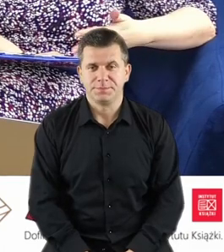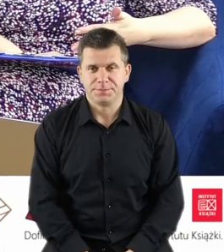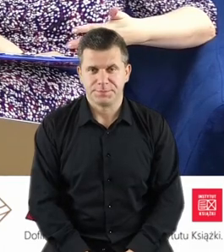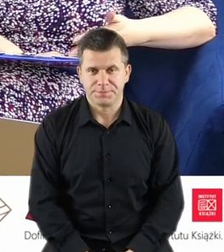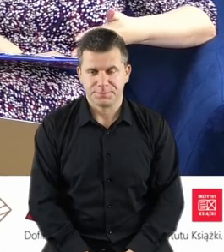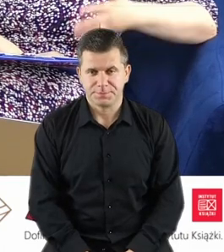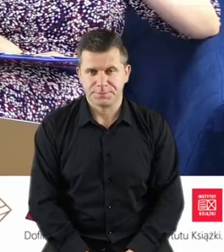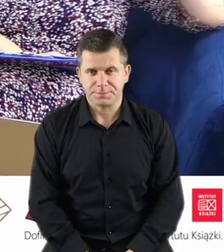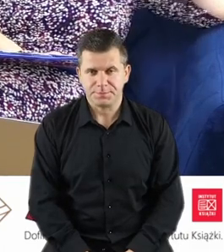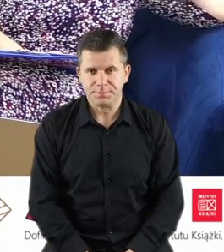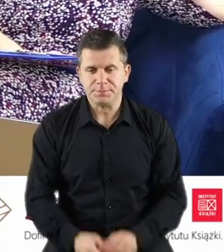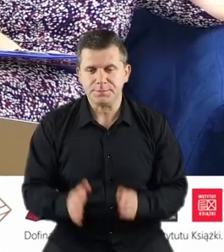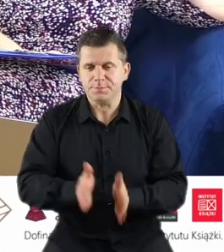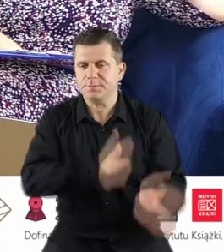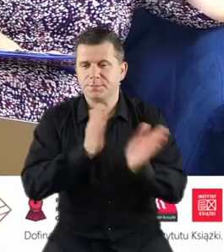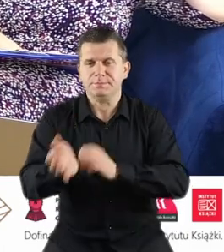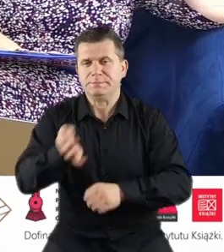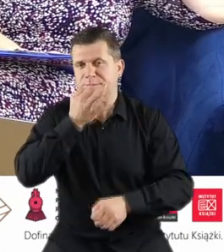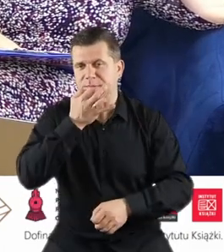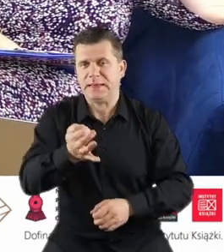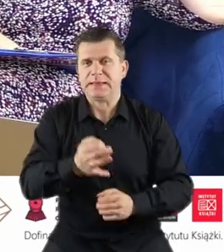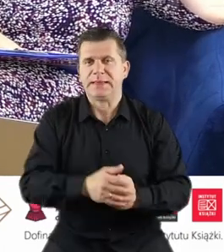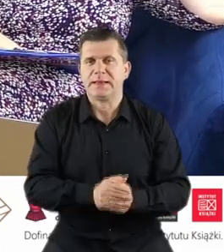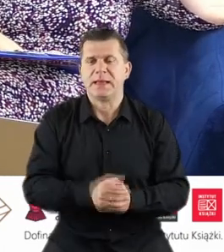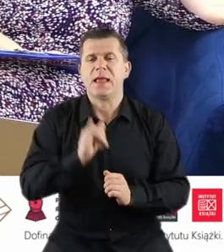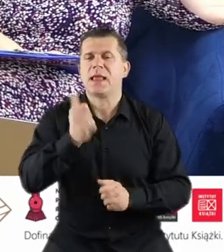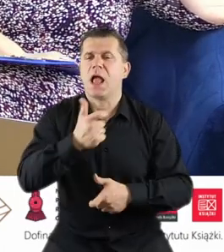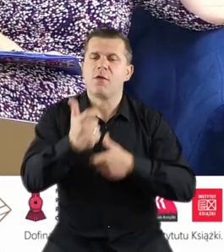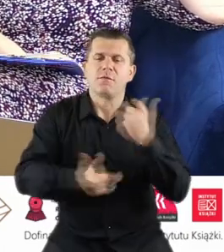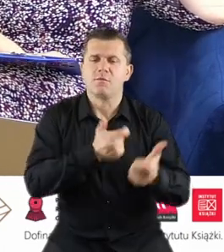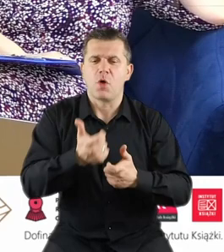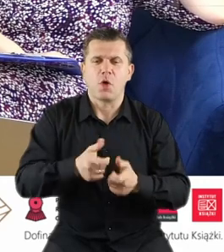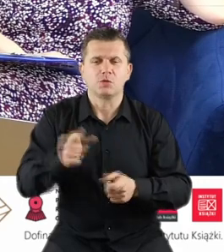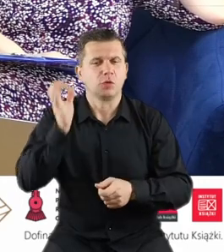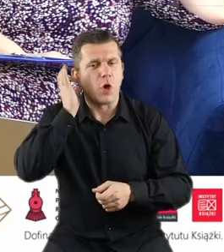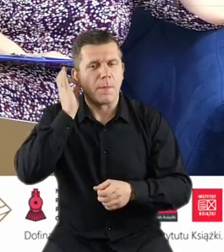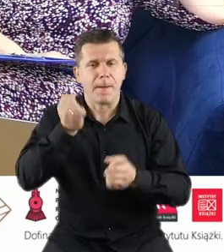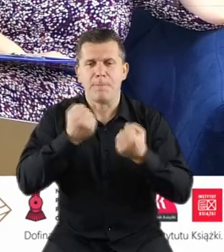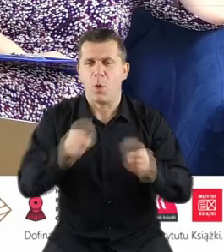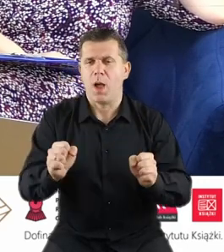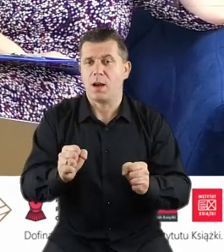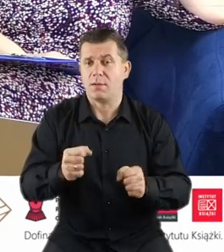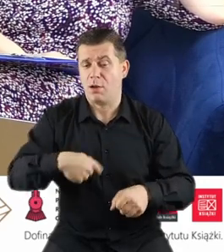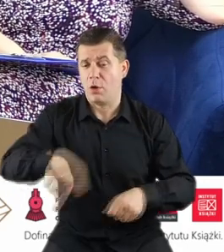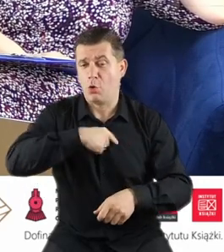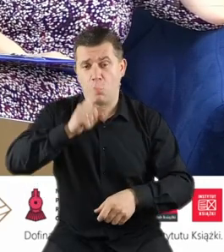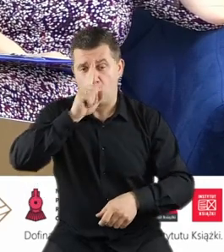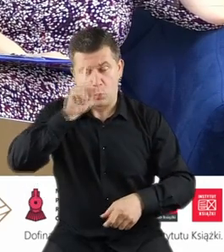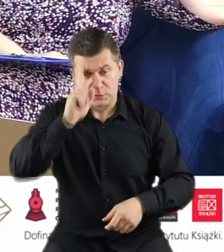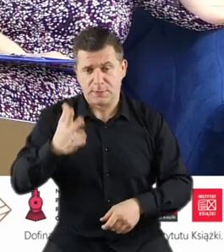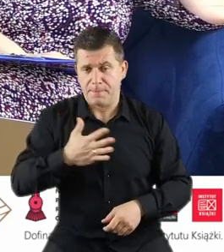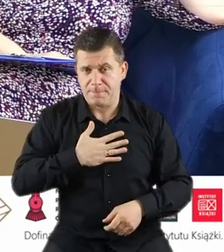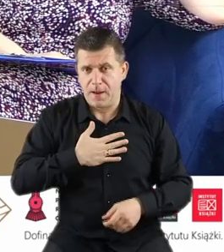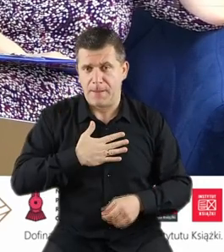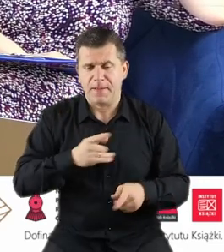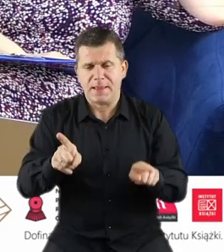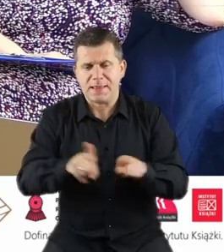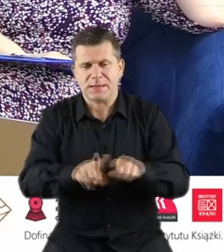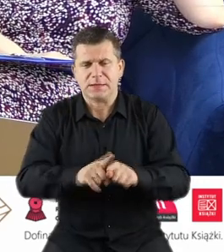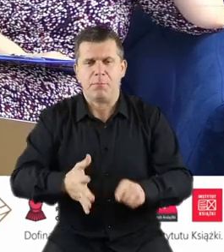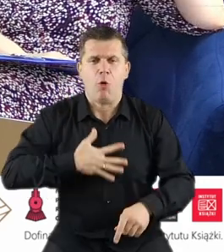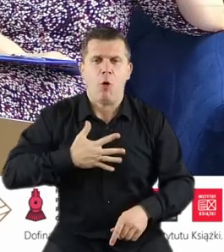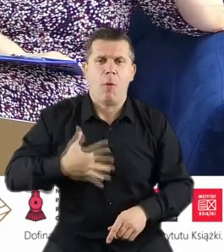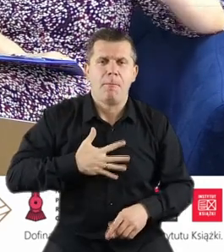I kolejne pytanie, do tego zmierzałam. Jak się tworzy bohaterkę kobiecą? Bo jako ludzie mamy takie same obawy